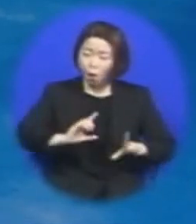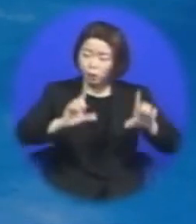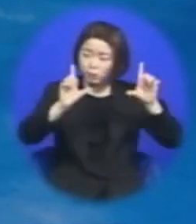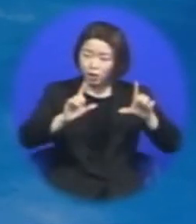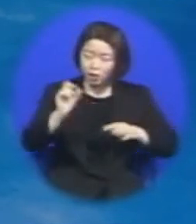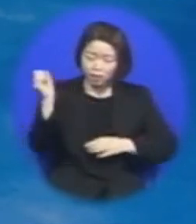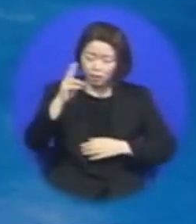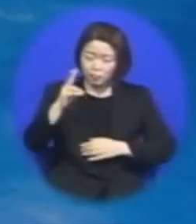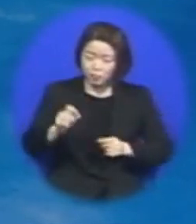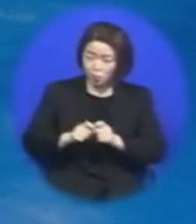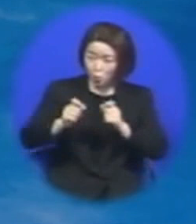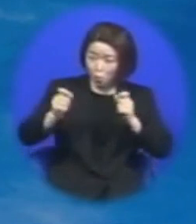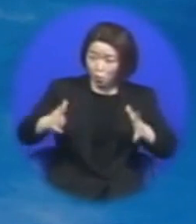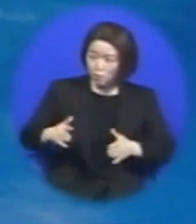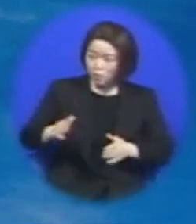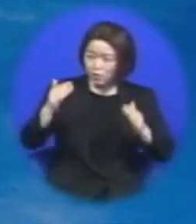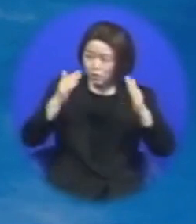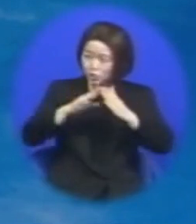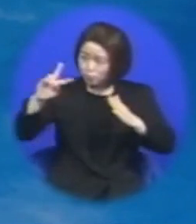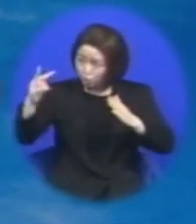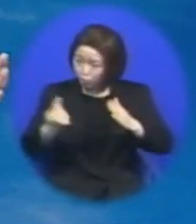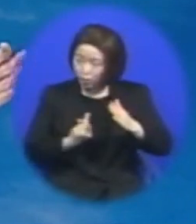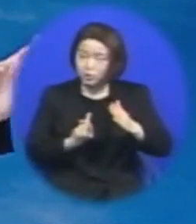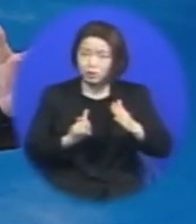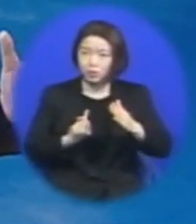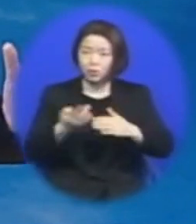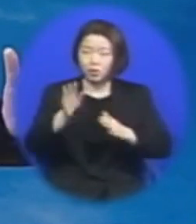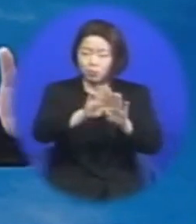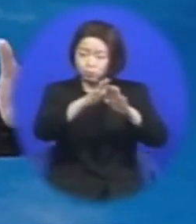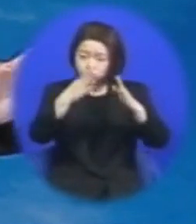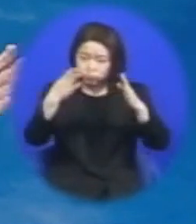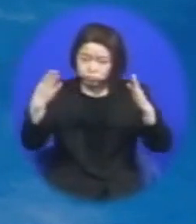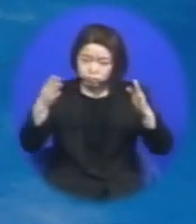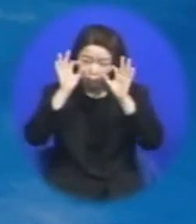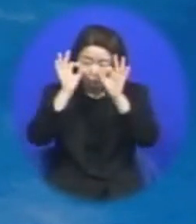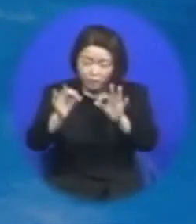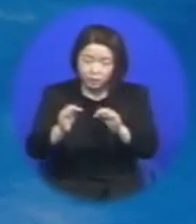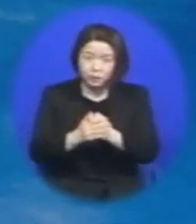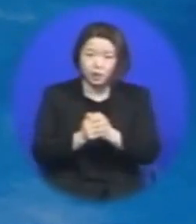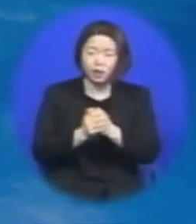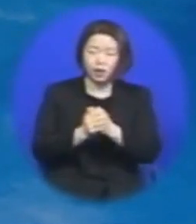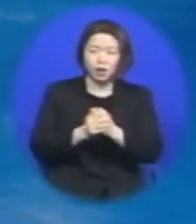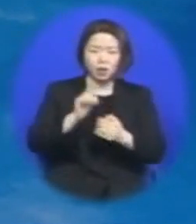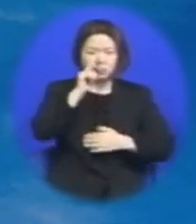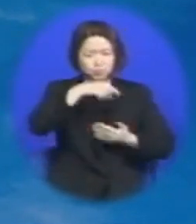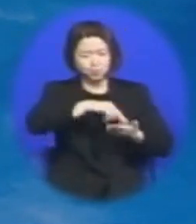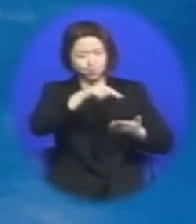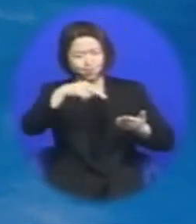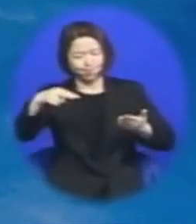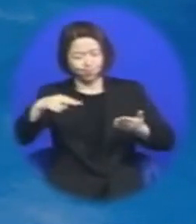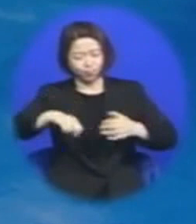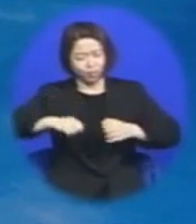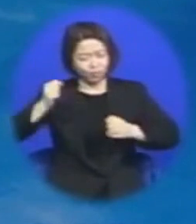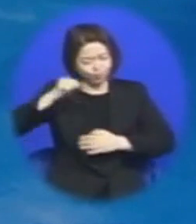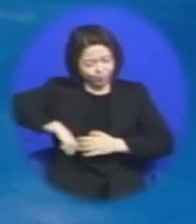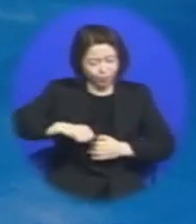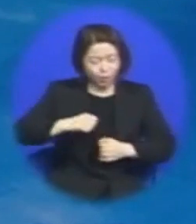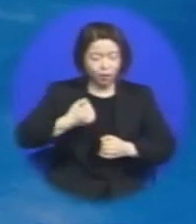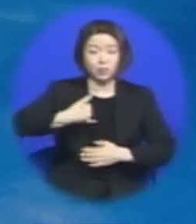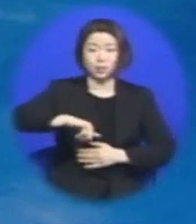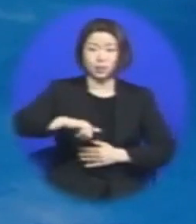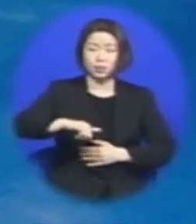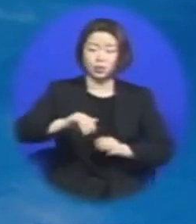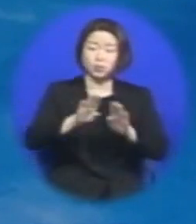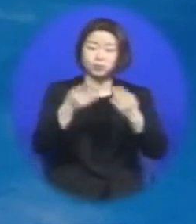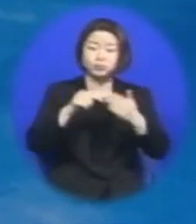돌아왔어요 문을 열은데 아 그 죄 많고 방탕하고 말 안 듣고 속썩이던 그 아이가 문 밖에 서서